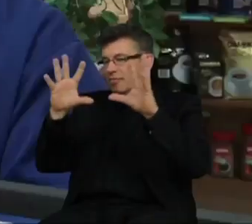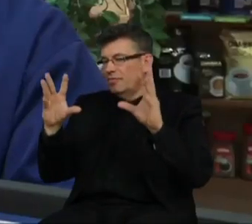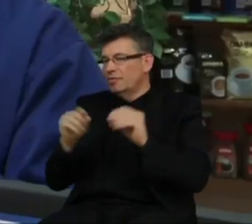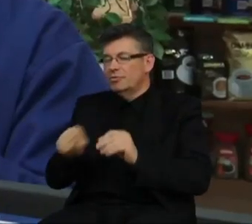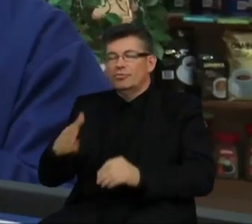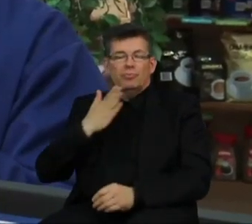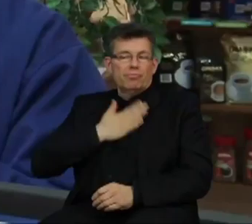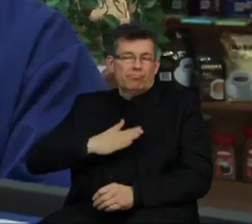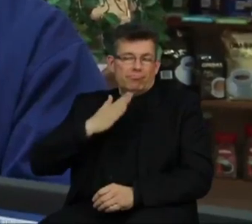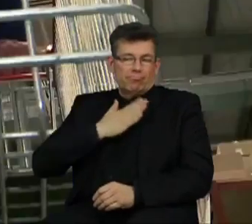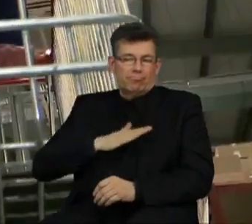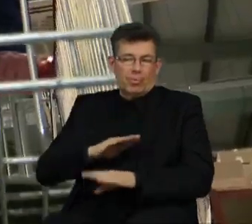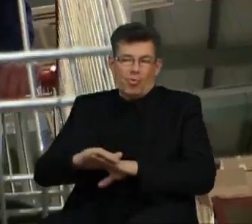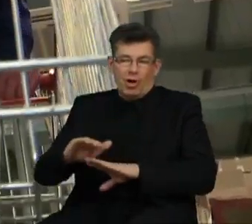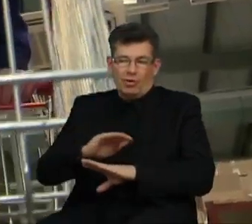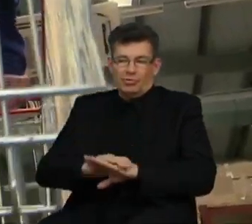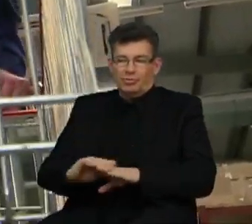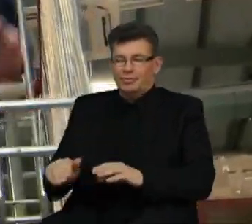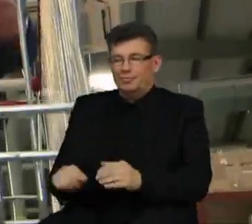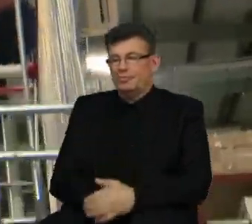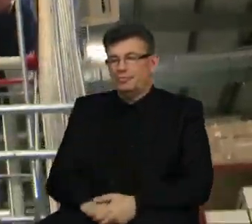przyjemni.